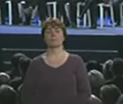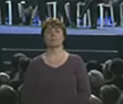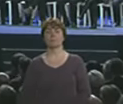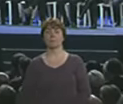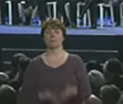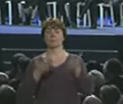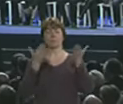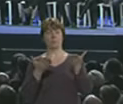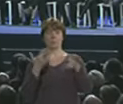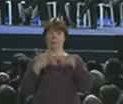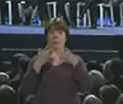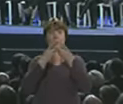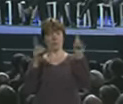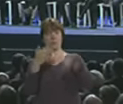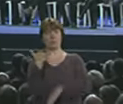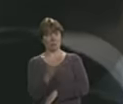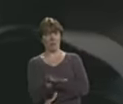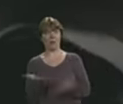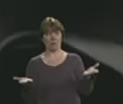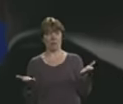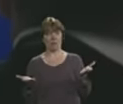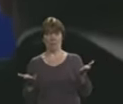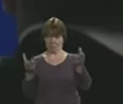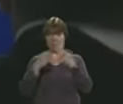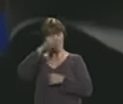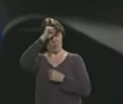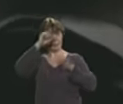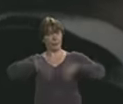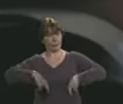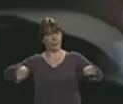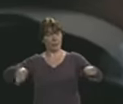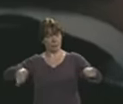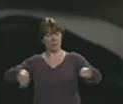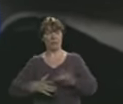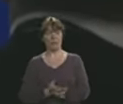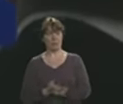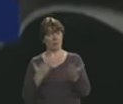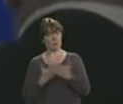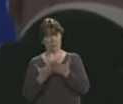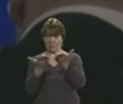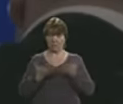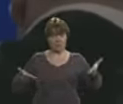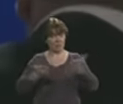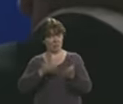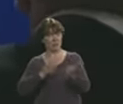Voilà la démocratie. Voilà les donneurs de leçons. Voilà la réalité.